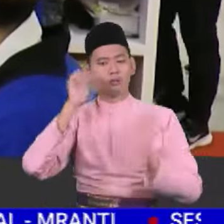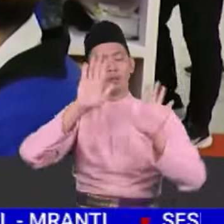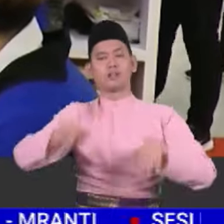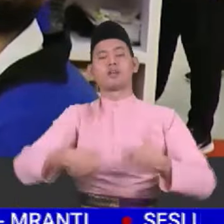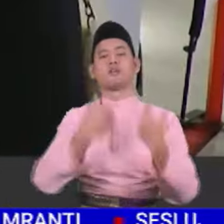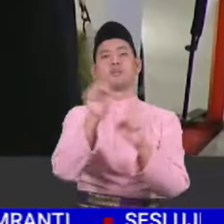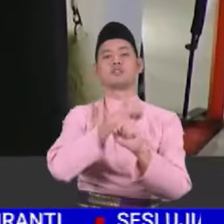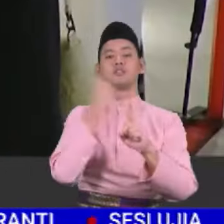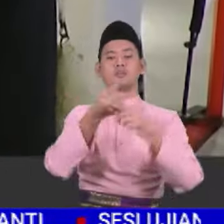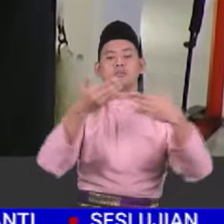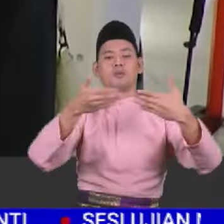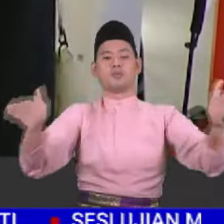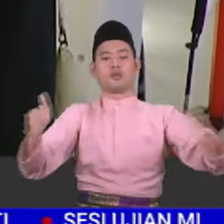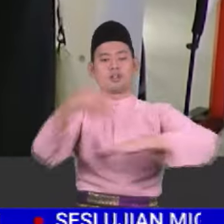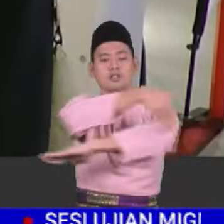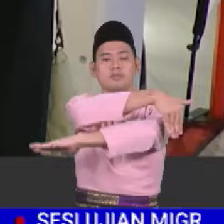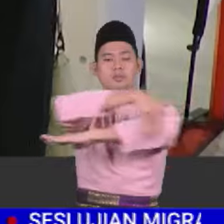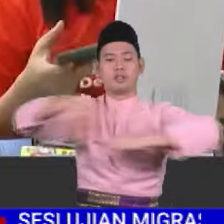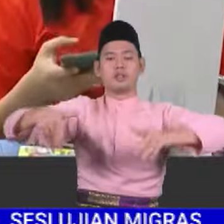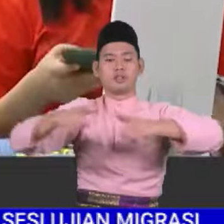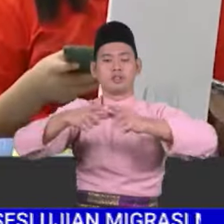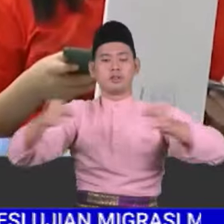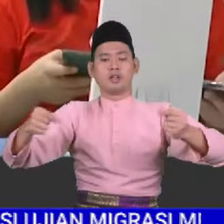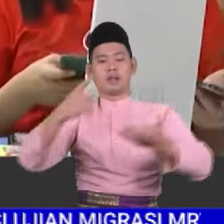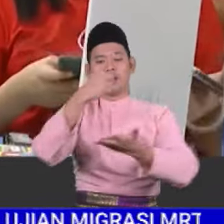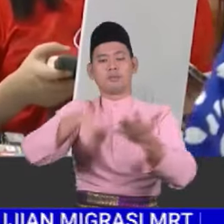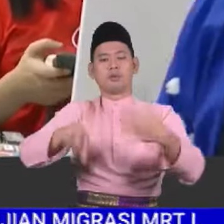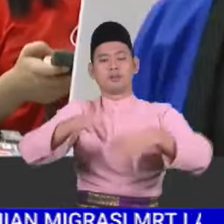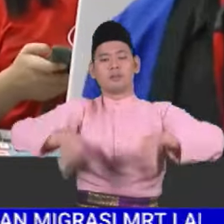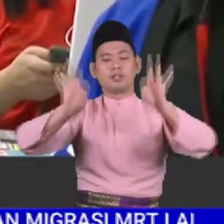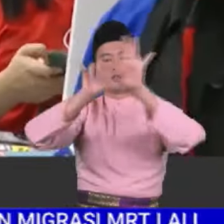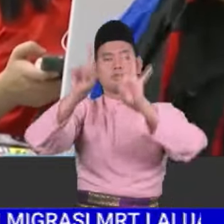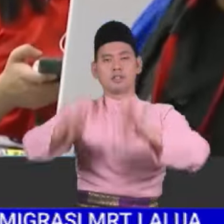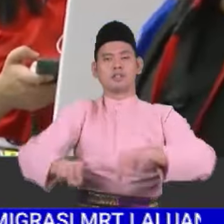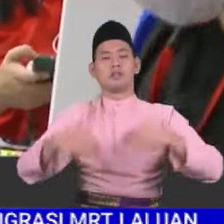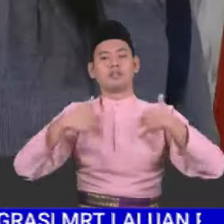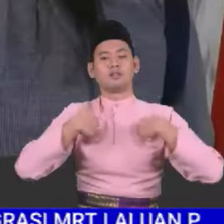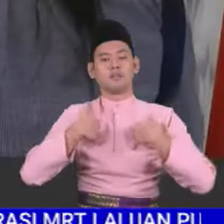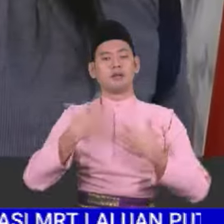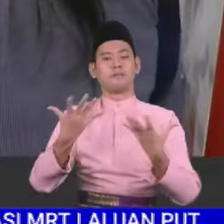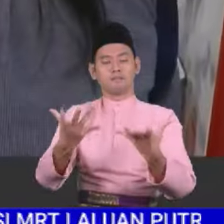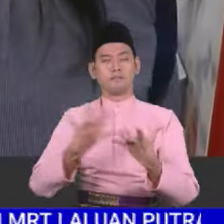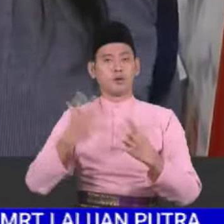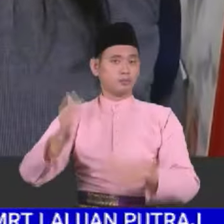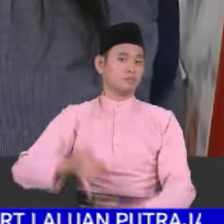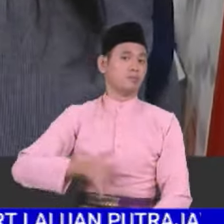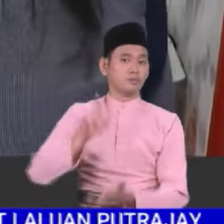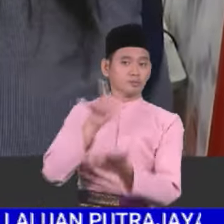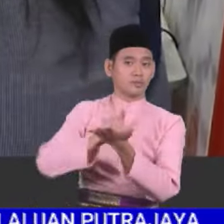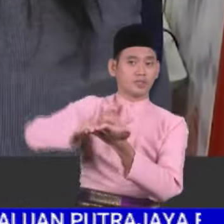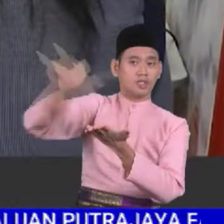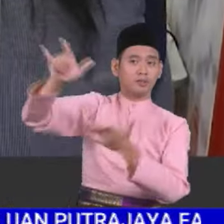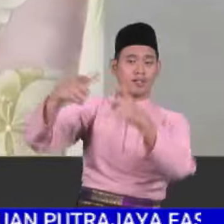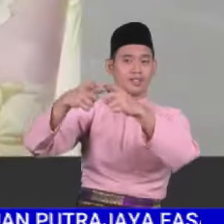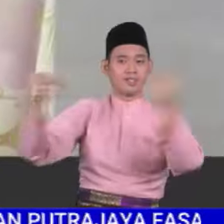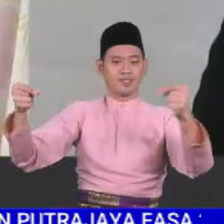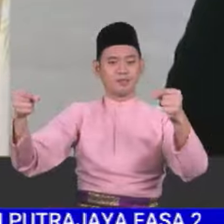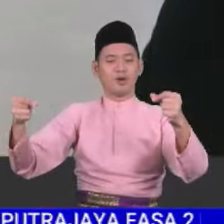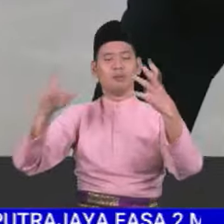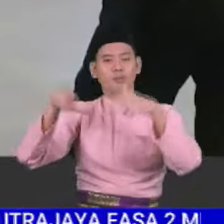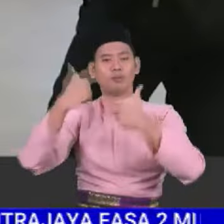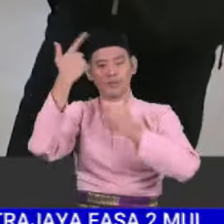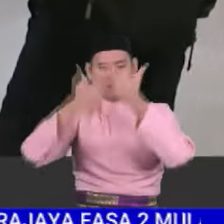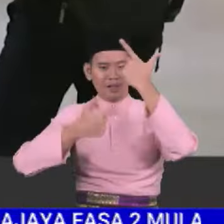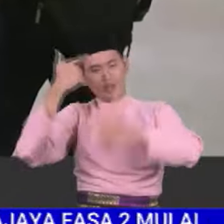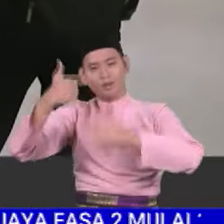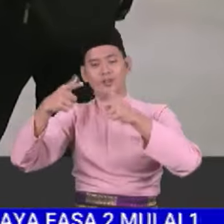the Japan border open situation, what is the requirement. They are looking forward to go back to Japan again because since now